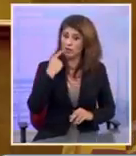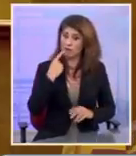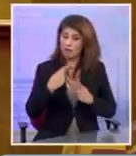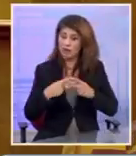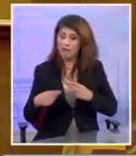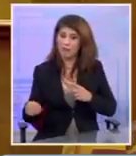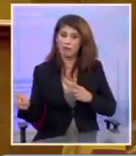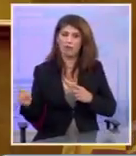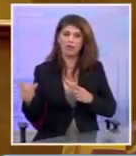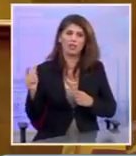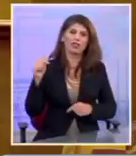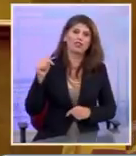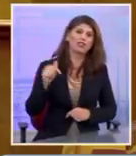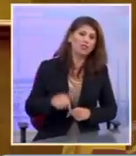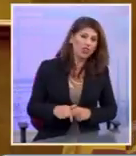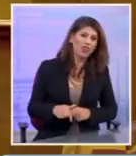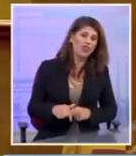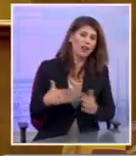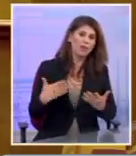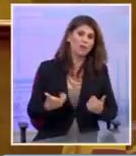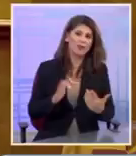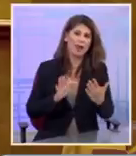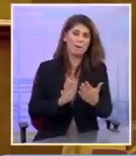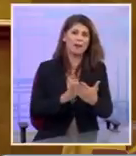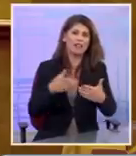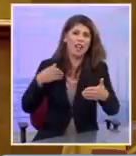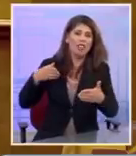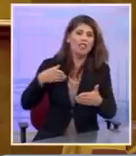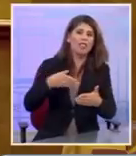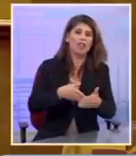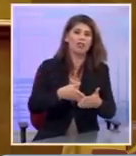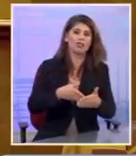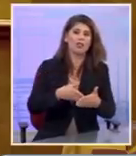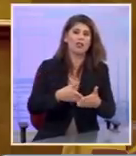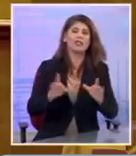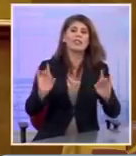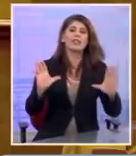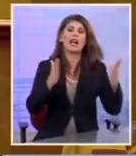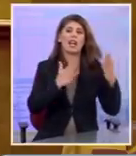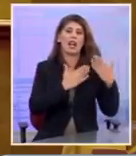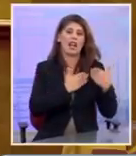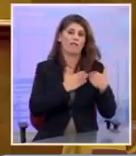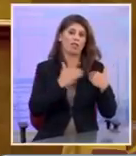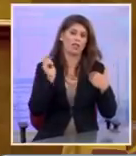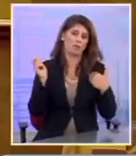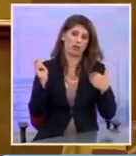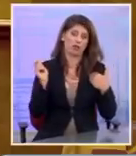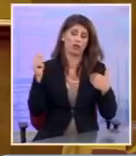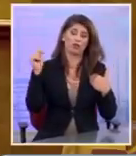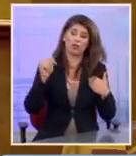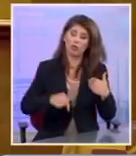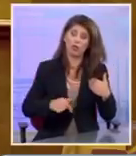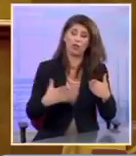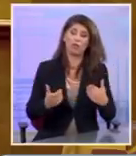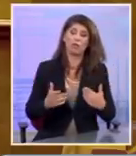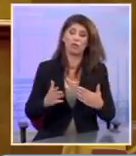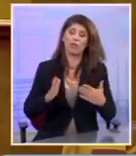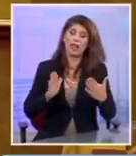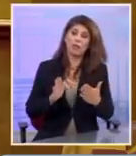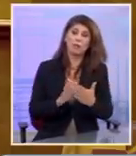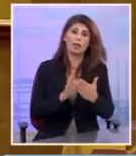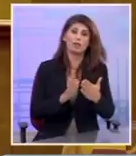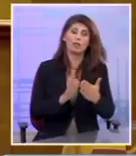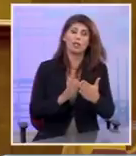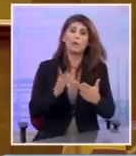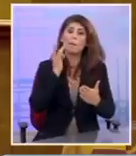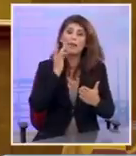εβδομάδα. Τώρα που βρέθηκε μπροστά στα αδιέξοδα της ανεύθυνης πολιτικής του. Τώρα που βρέθηκε αντιμέτωπος